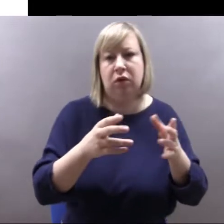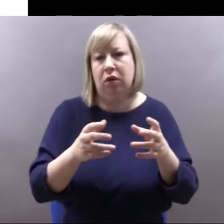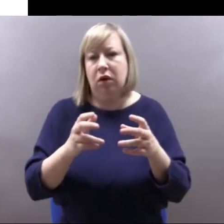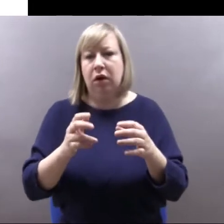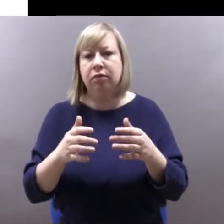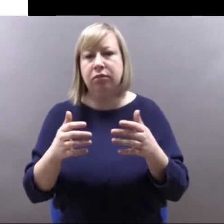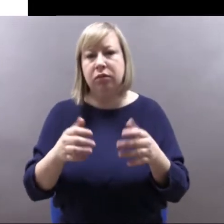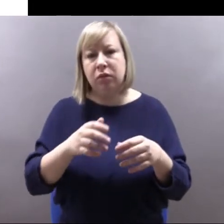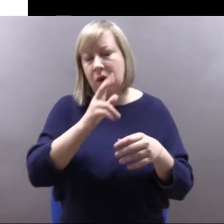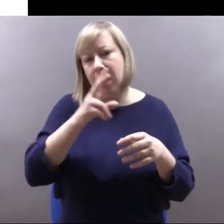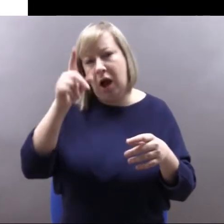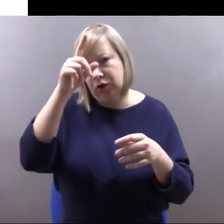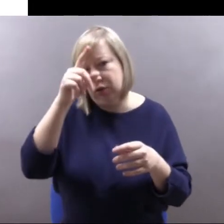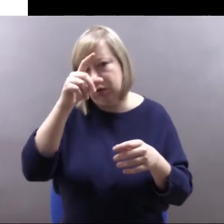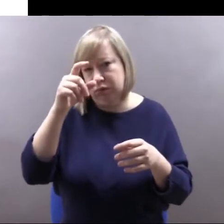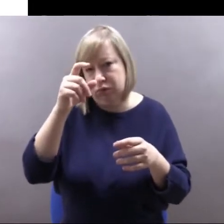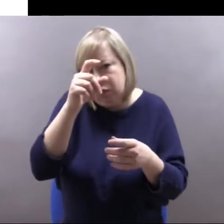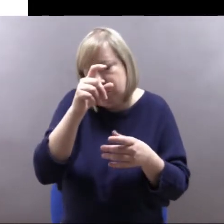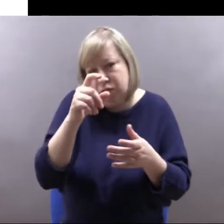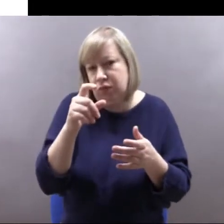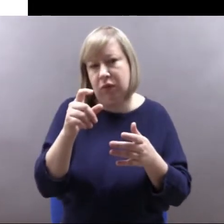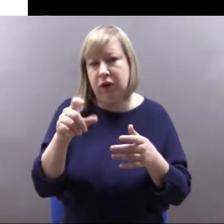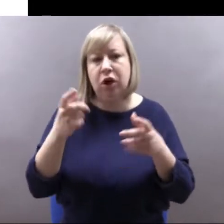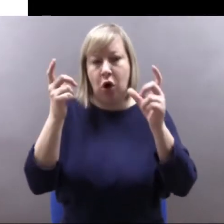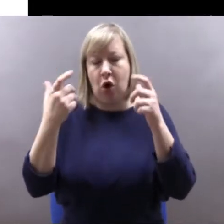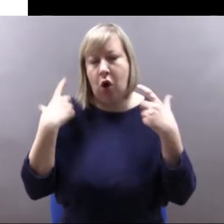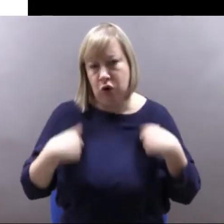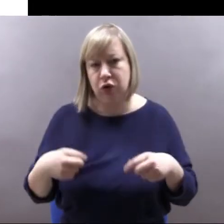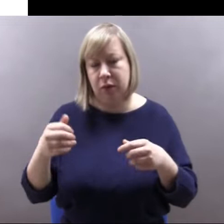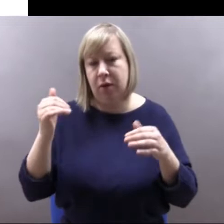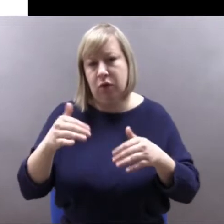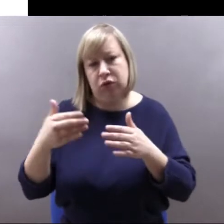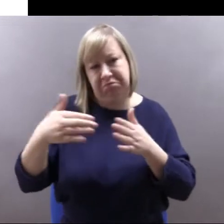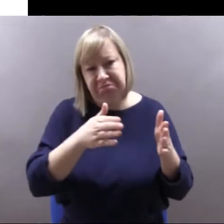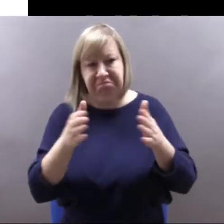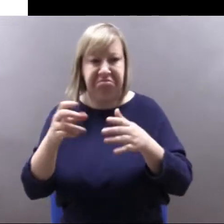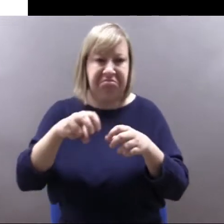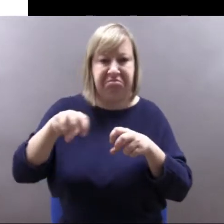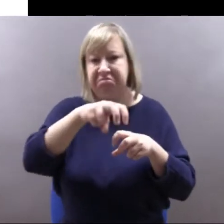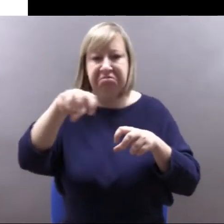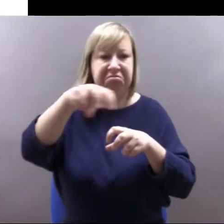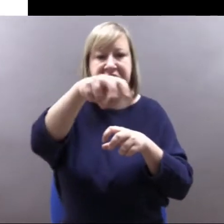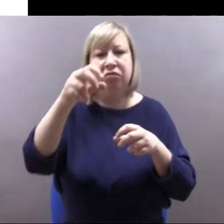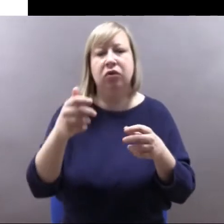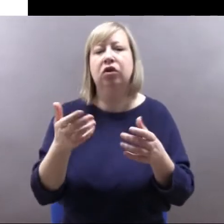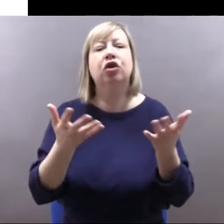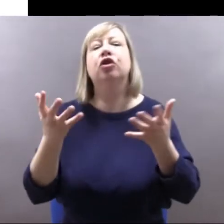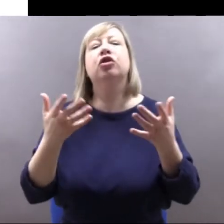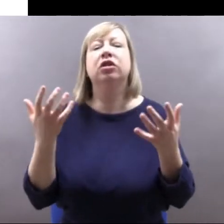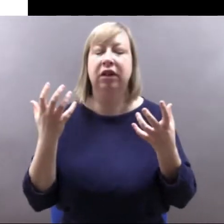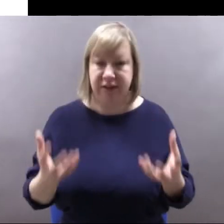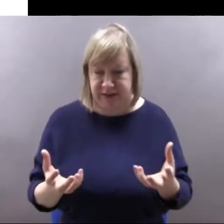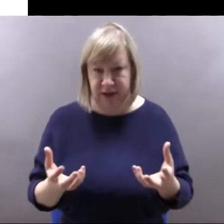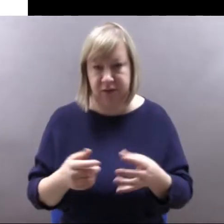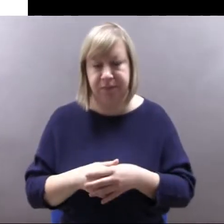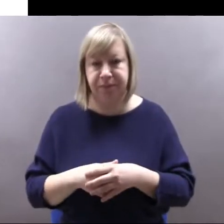Natomiast mi chodziło też o to, żeby osoba, która przychodzi do muzeum, a ma jakiekolwiek specjalne potrzeby w tym